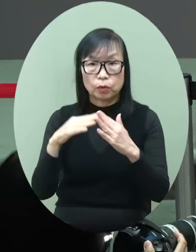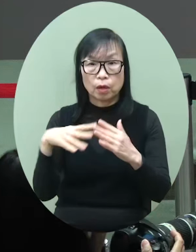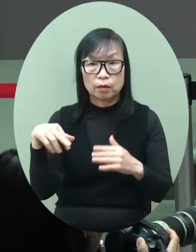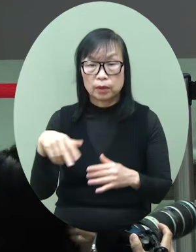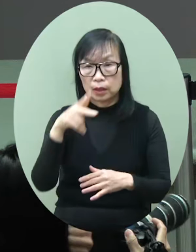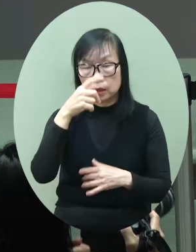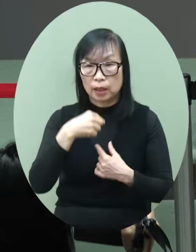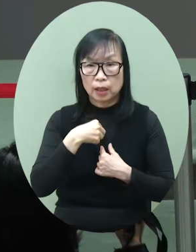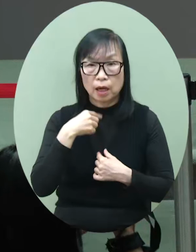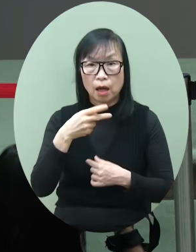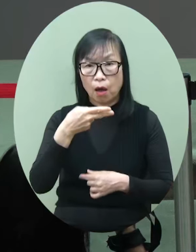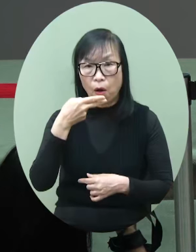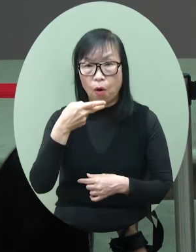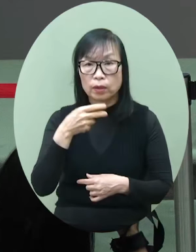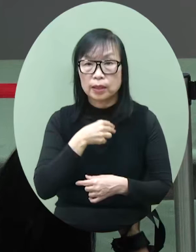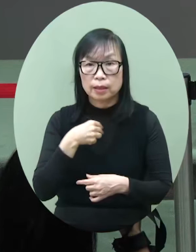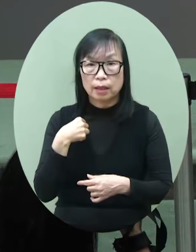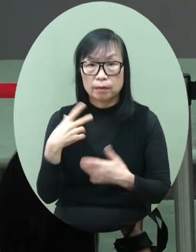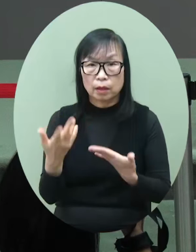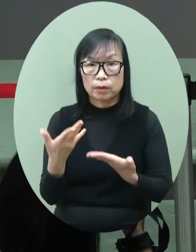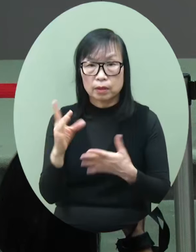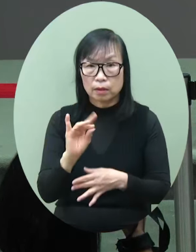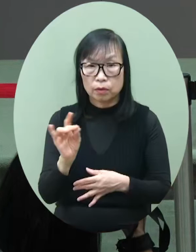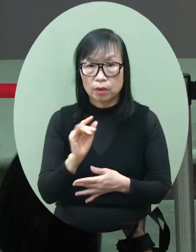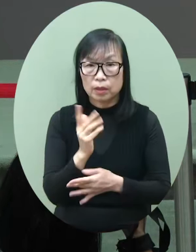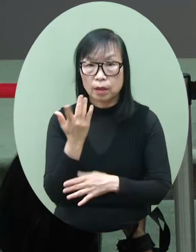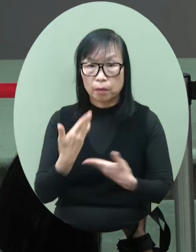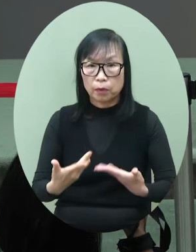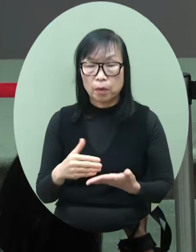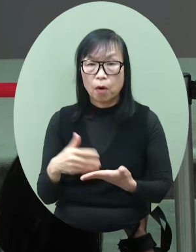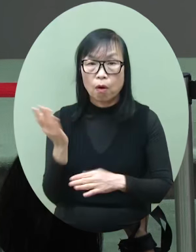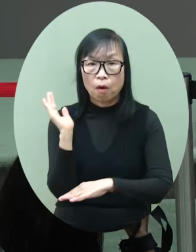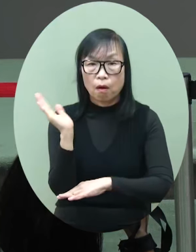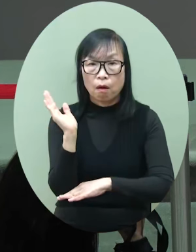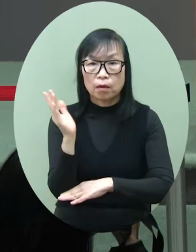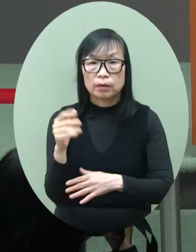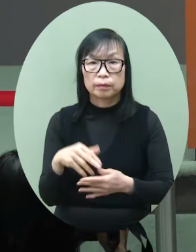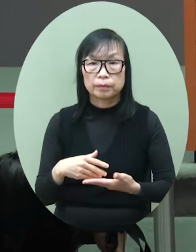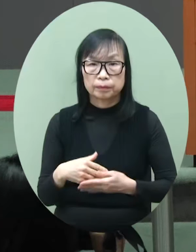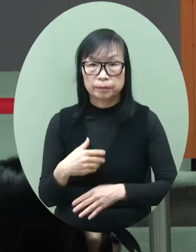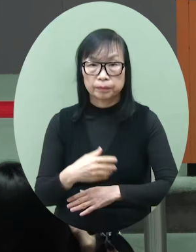行政經理學院下醫生首先就是張醫生幫我們回報一下今日確診個案的情況